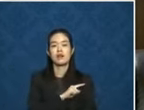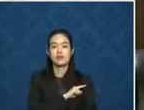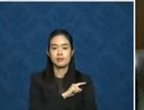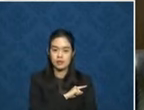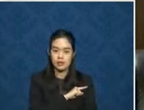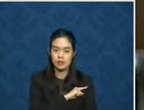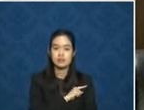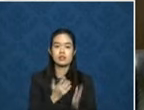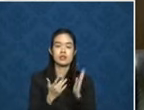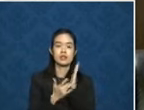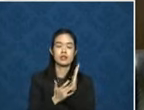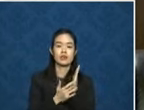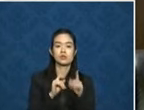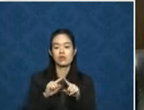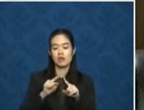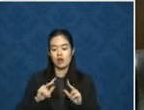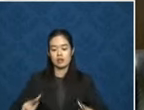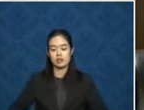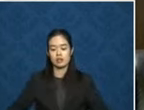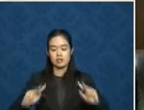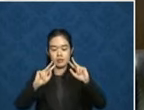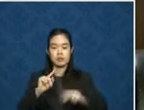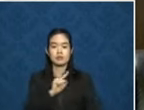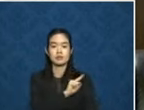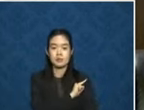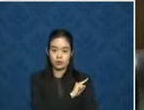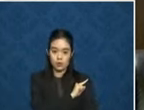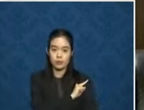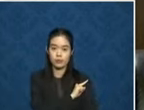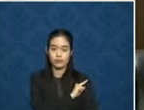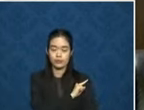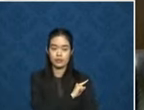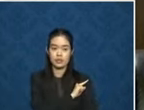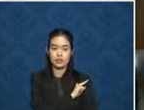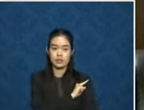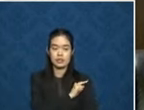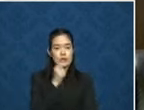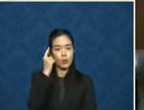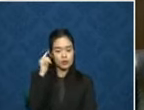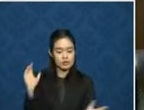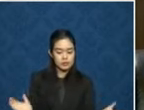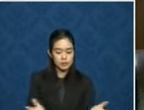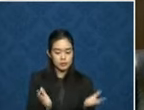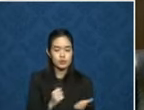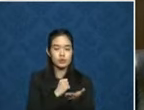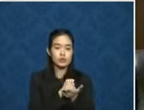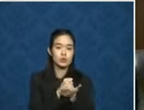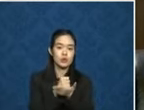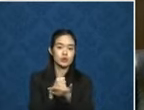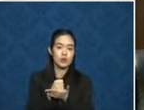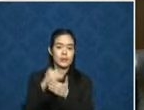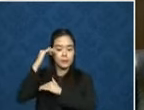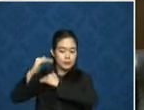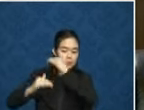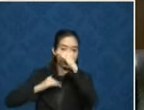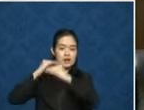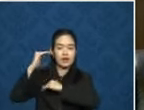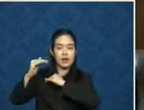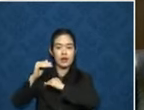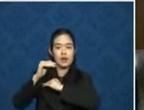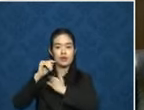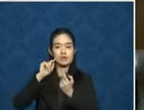ยีนี้หลายกระทรวงหลายส่วนนะครับจะได้ช่วยกันผลักดันให้มีการพัฒนาให้มีการน